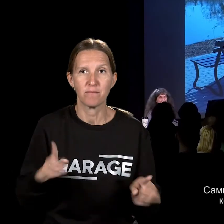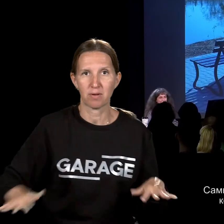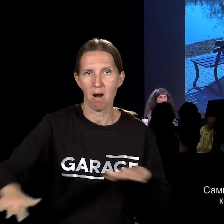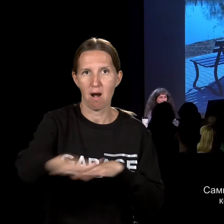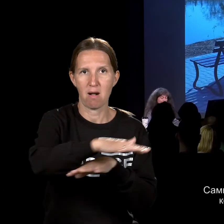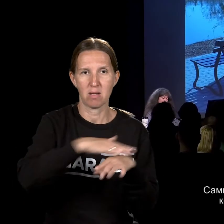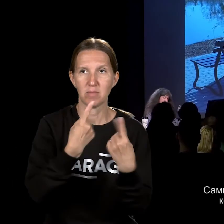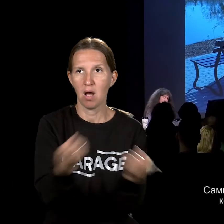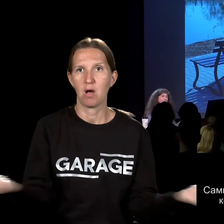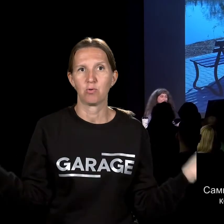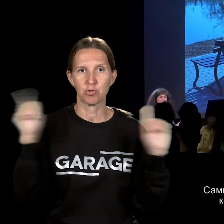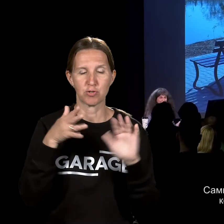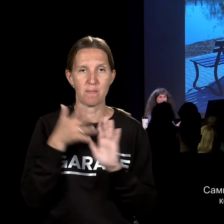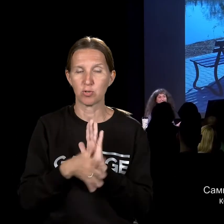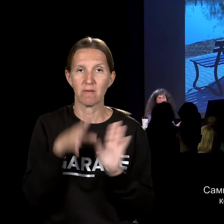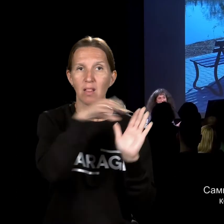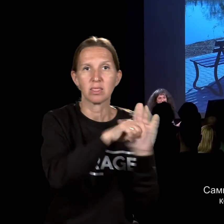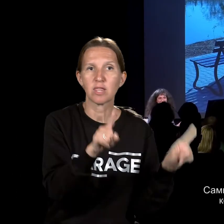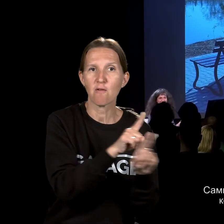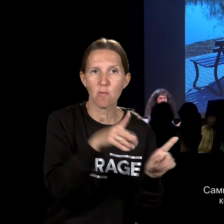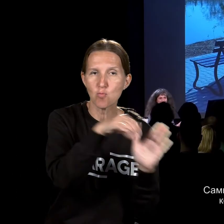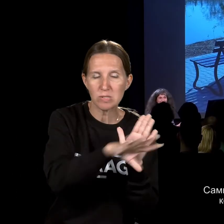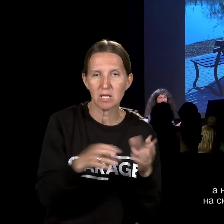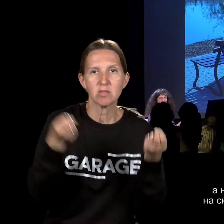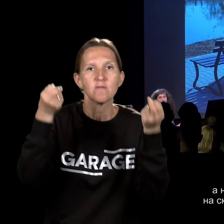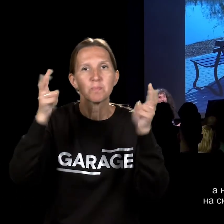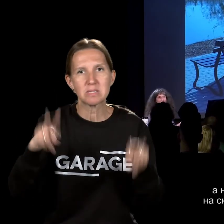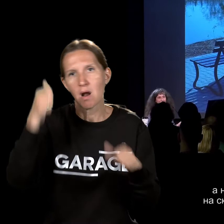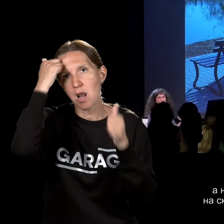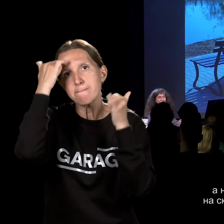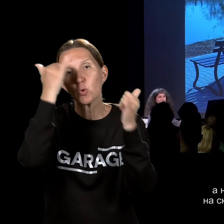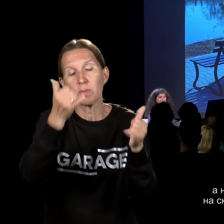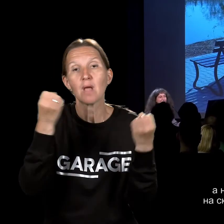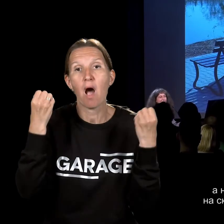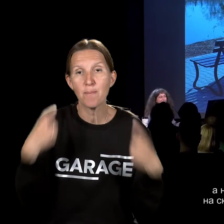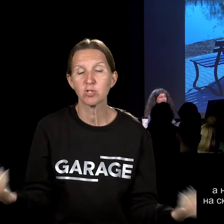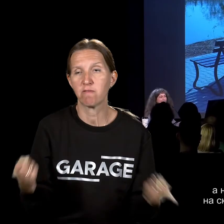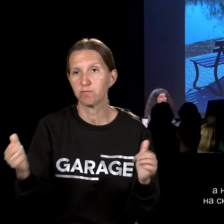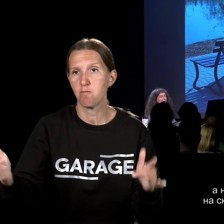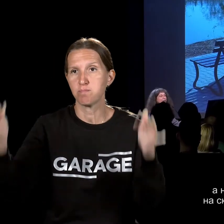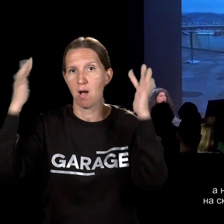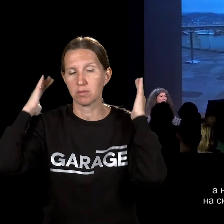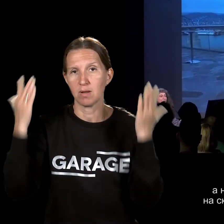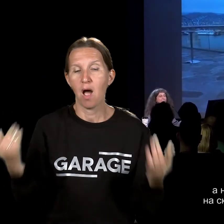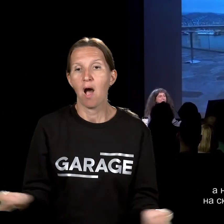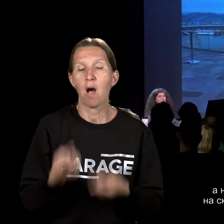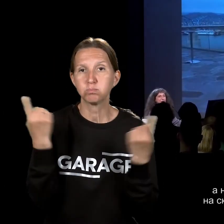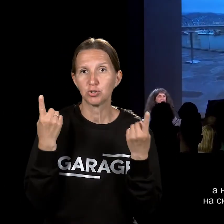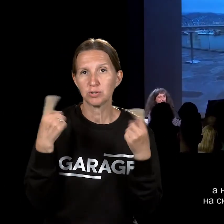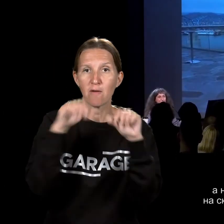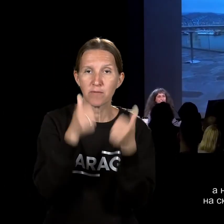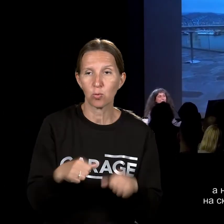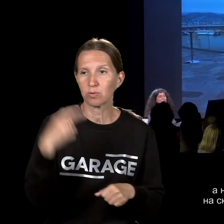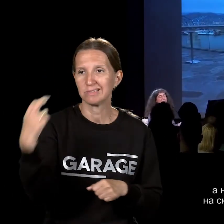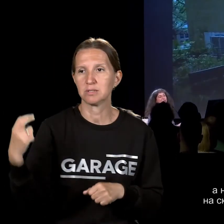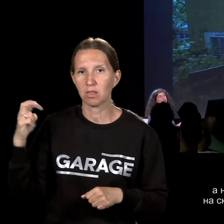реальных окружающих, не в музейных пространствах, не в специальном монументе, а просто в парках,